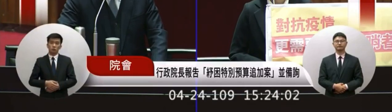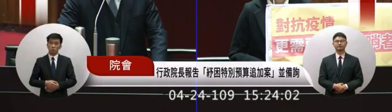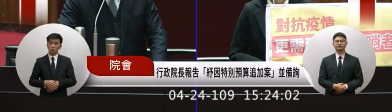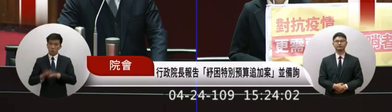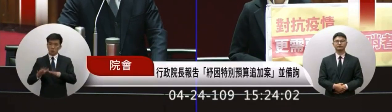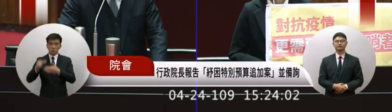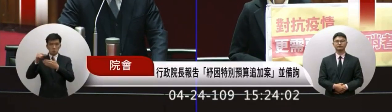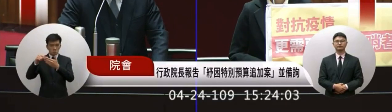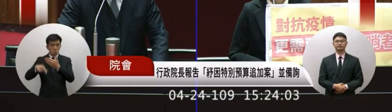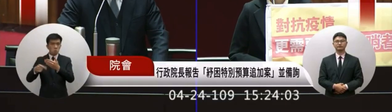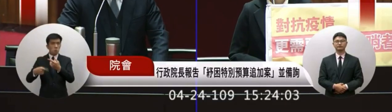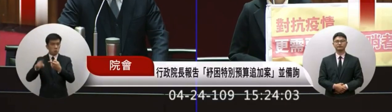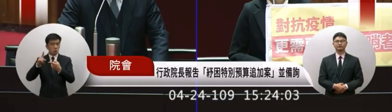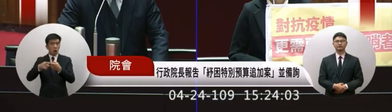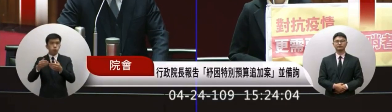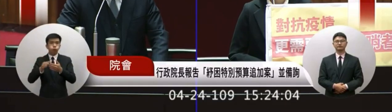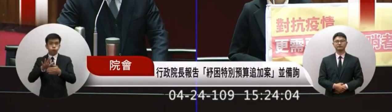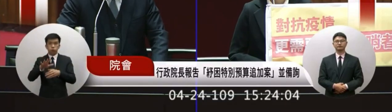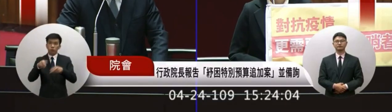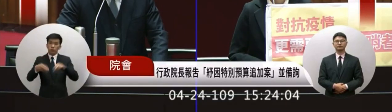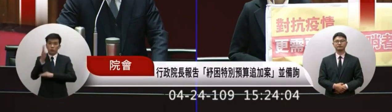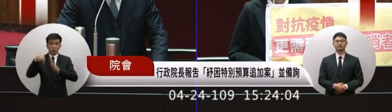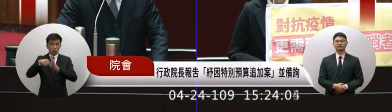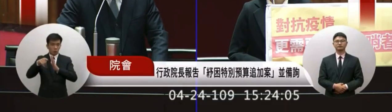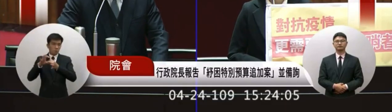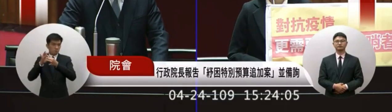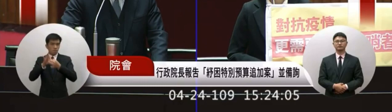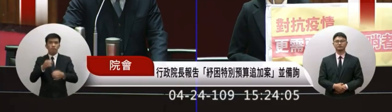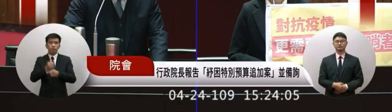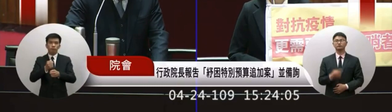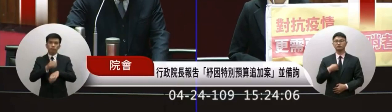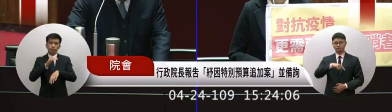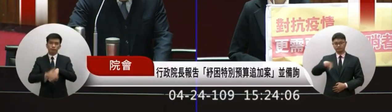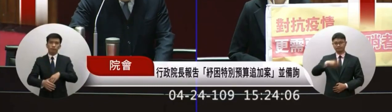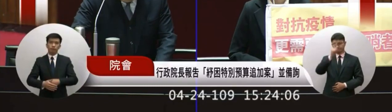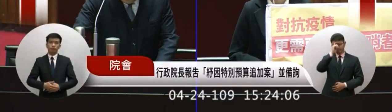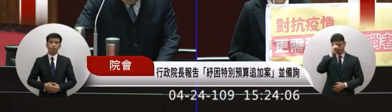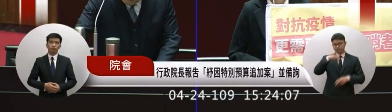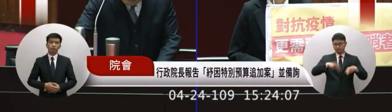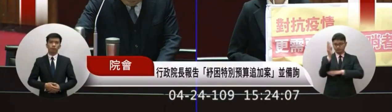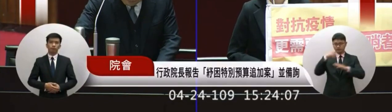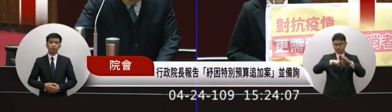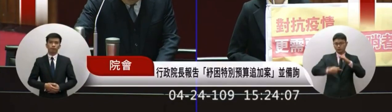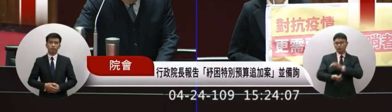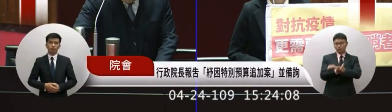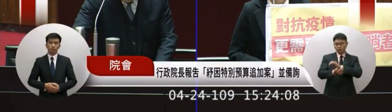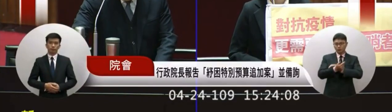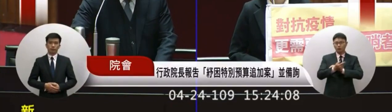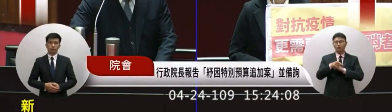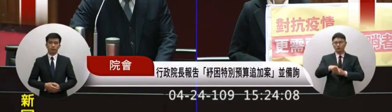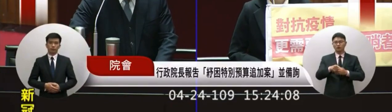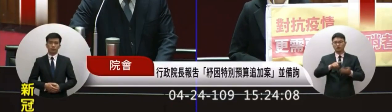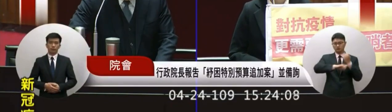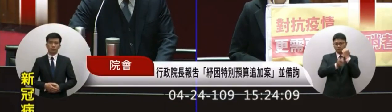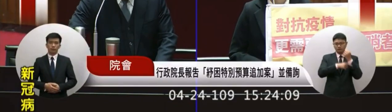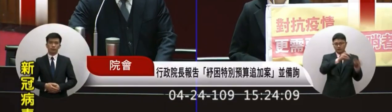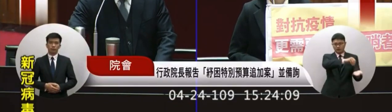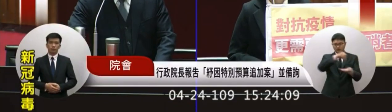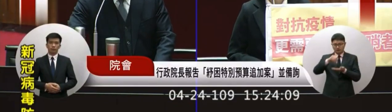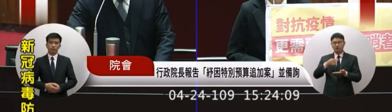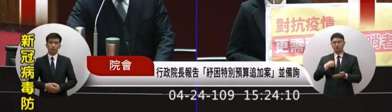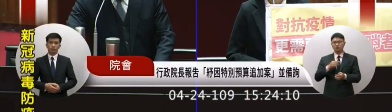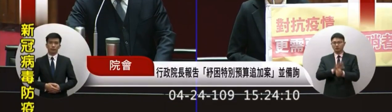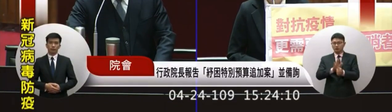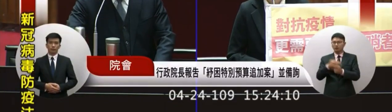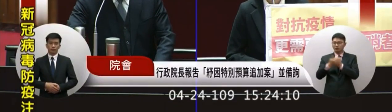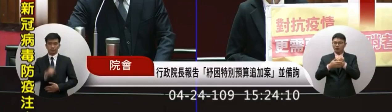个制度，所以行政院会继续来做。 是，所以我们很希望说因为政院版的部分能够赶快送进来，让我们来一起来推动这个吹哨